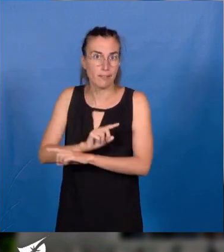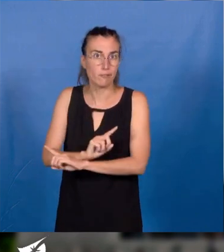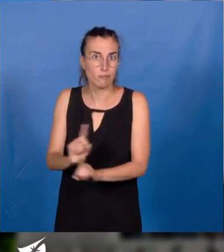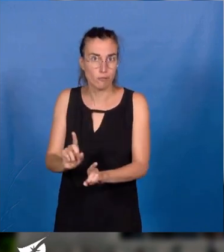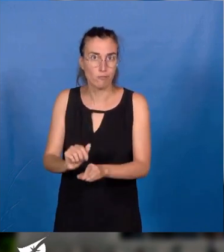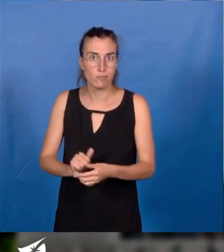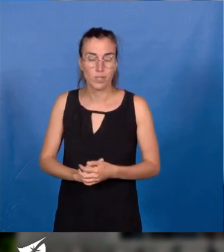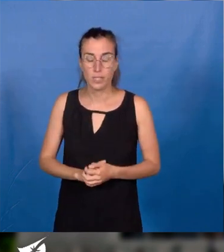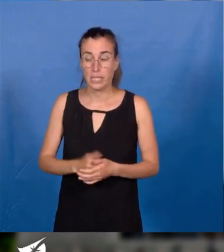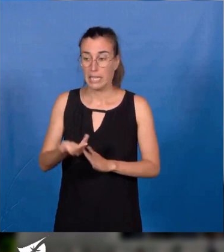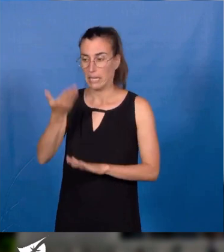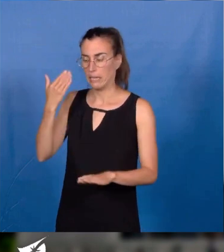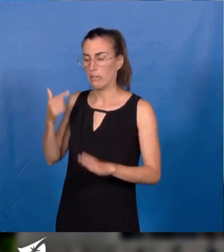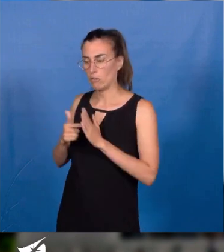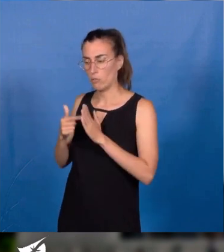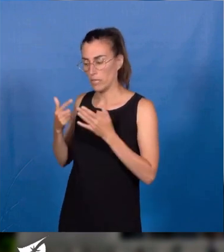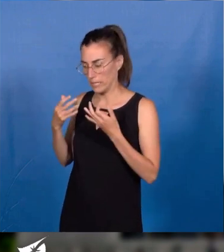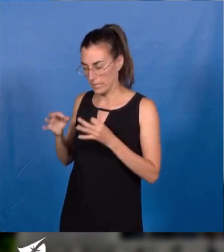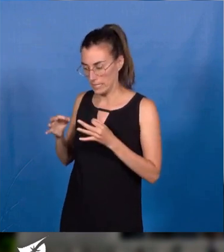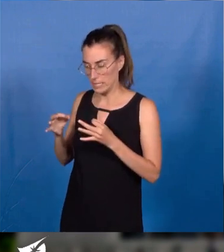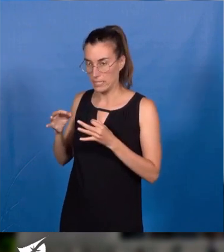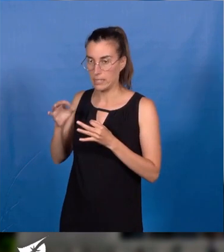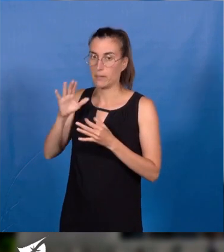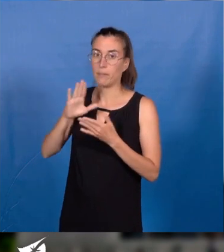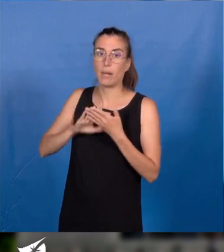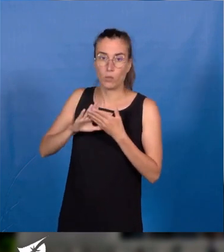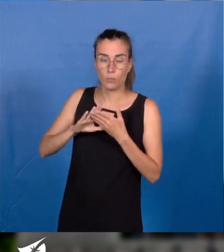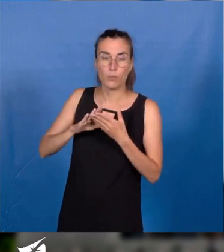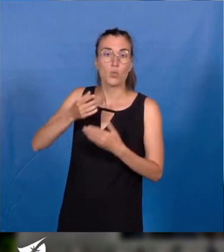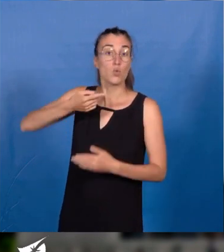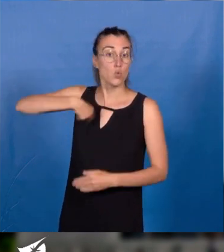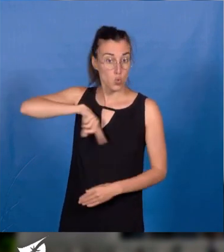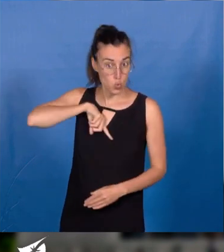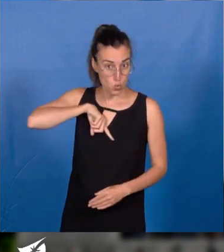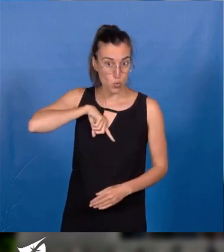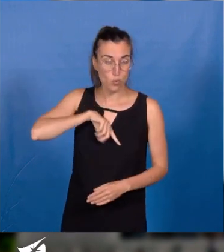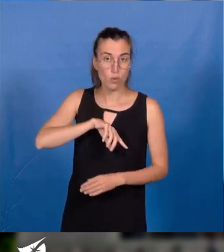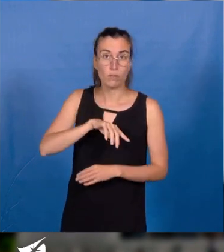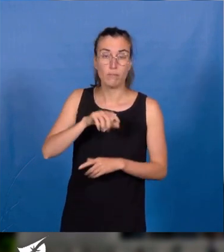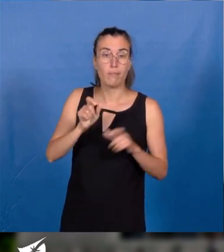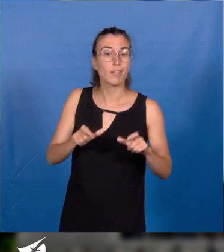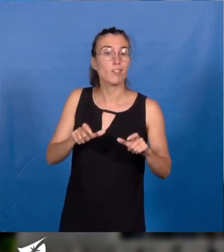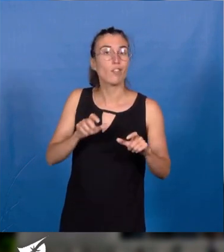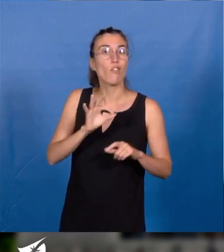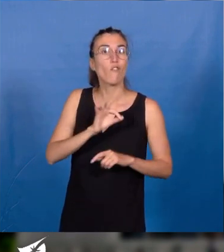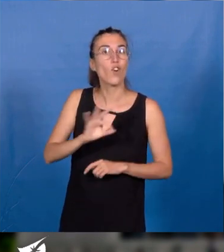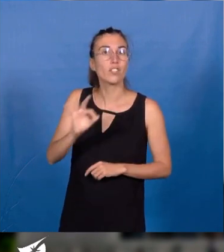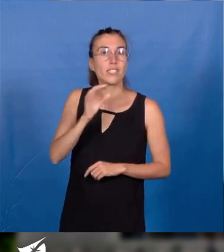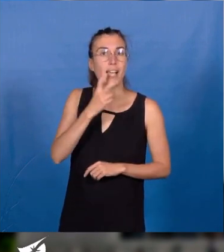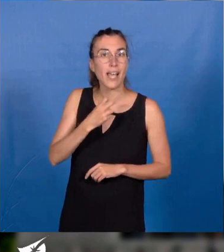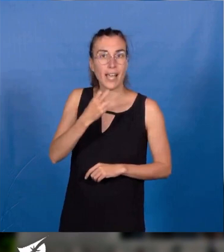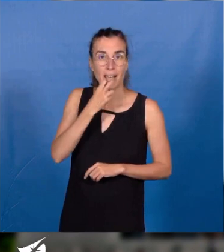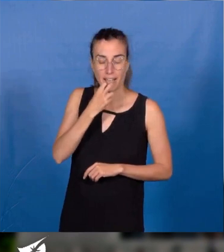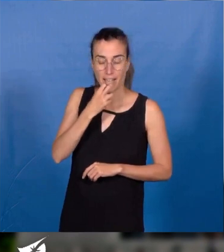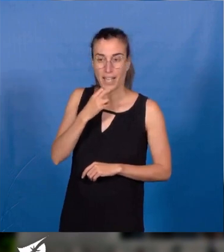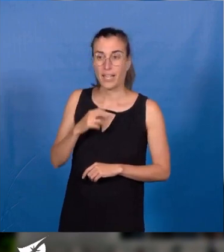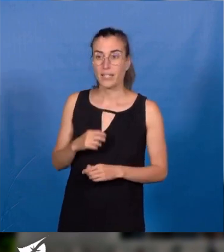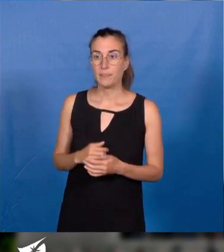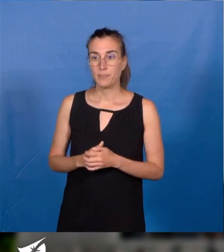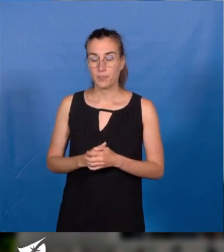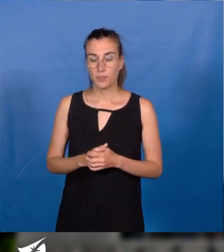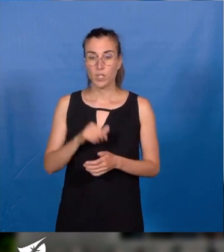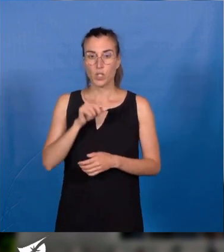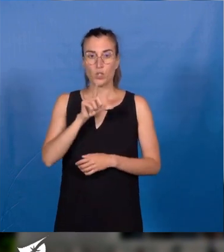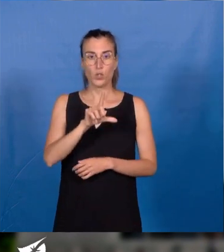2010, l'État, nous consacrions, nous, Français, l'équivalent de 2,2% du